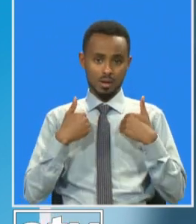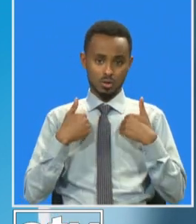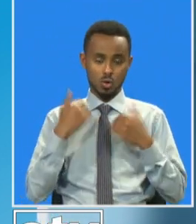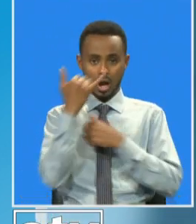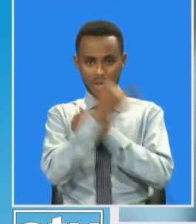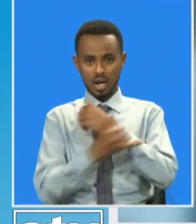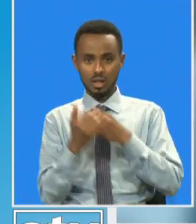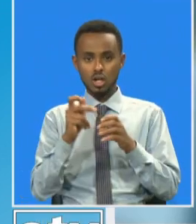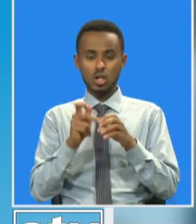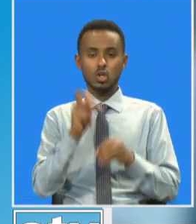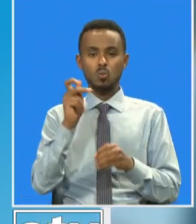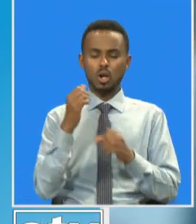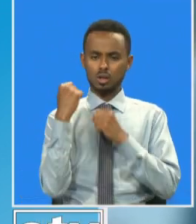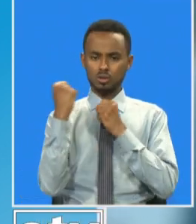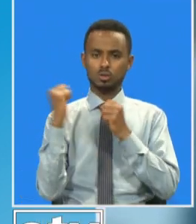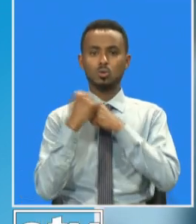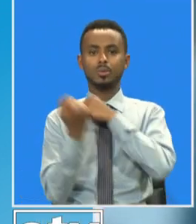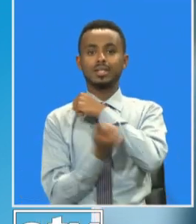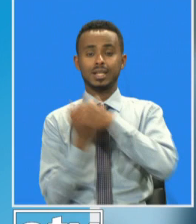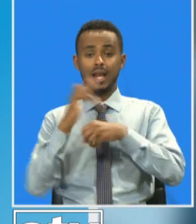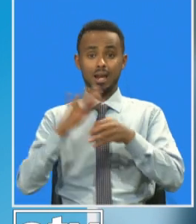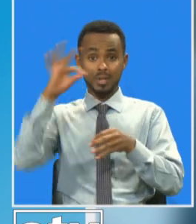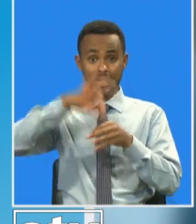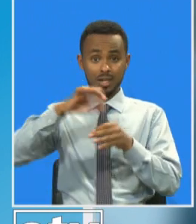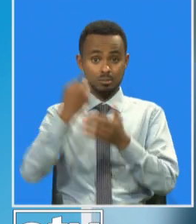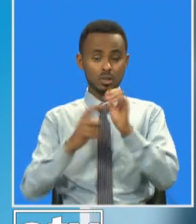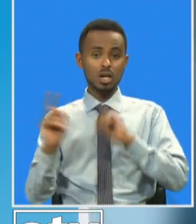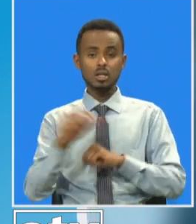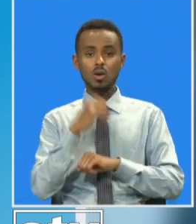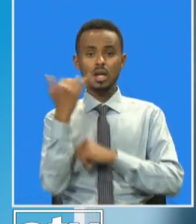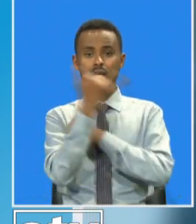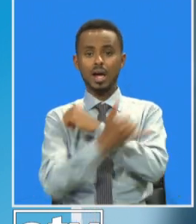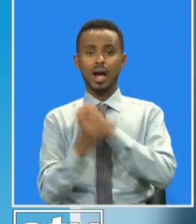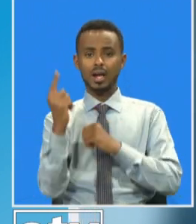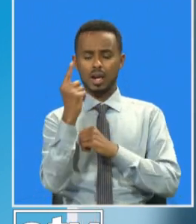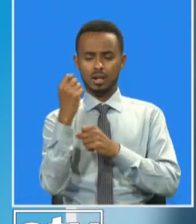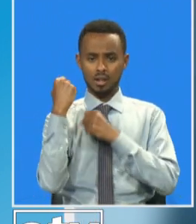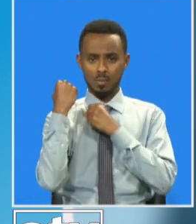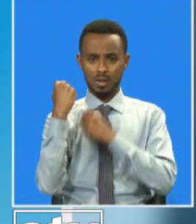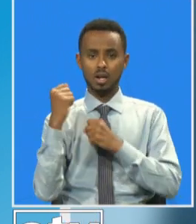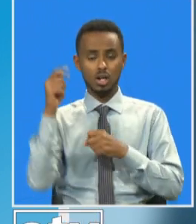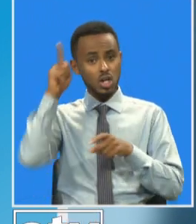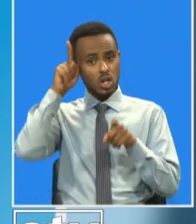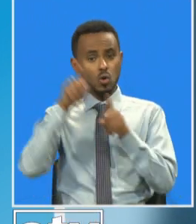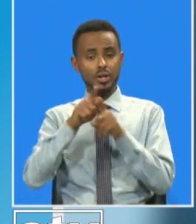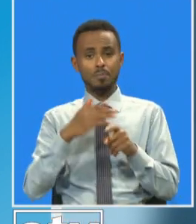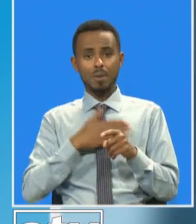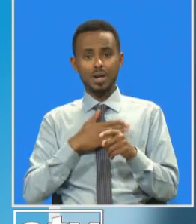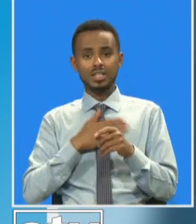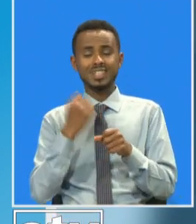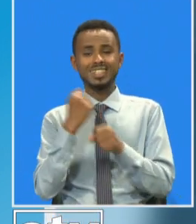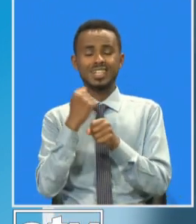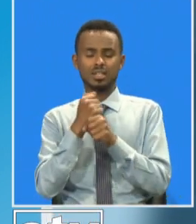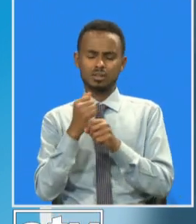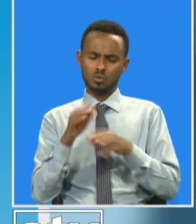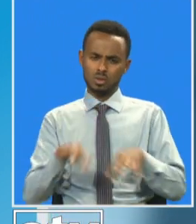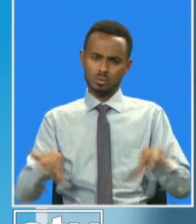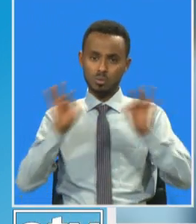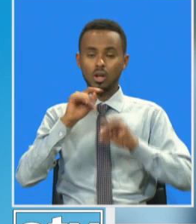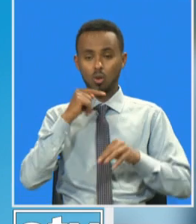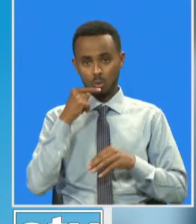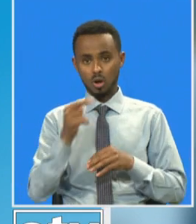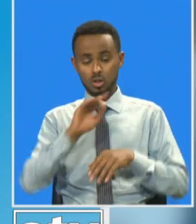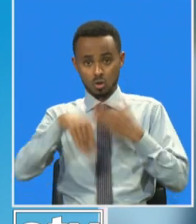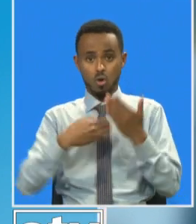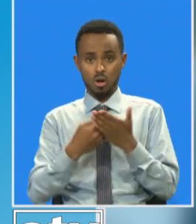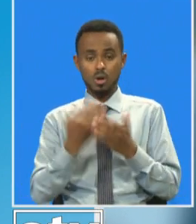ሀገራት ዲሞክራሲን ጽኑ መሰረት ላይ ለመትከል ብቻ ሳይሆን የሀገር አንድነት ለማጠናከር የወንድማማችነት እሴት እጅግ ወሳኝ ነው ብለዋል።